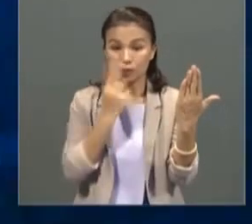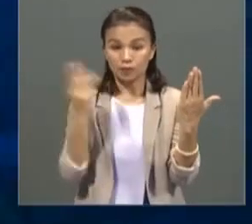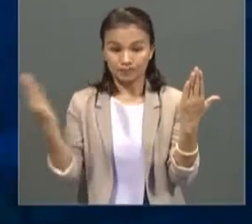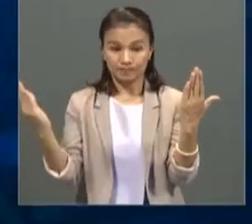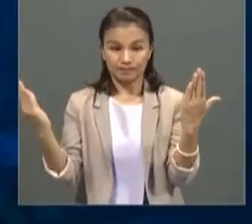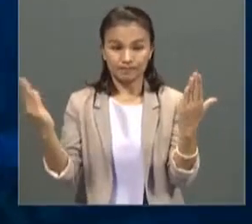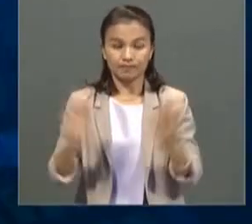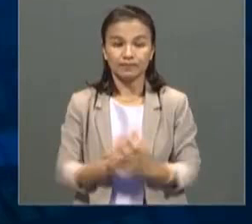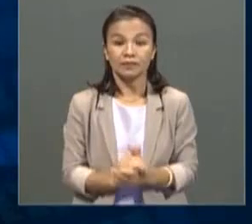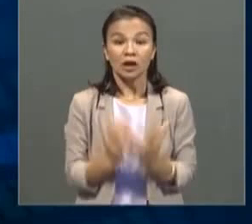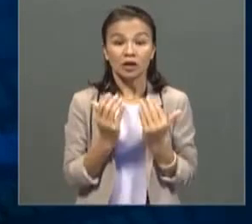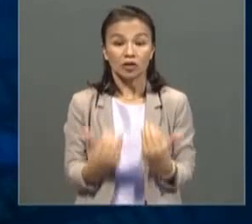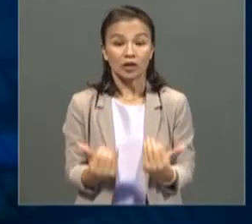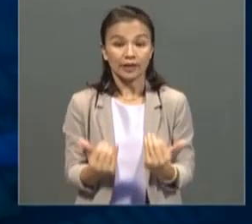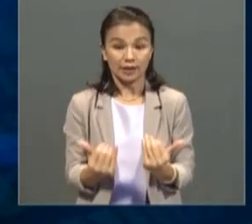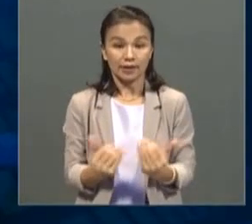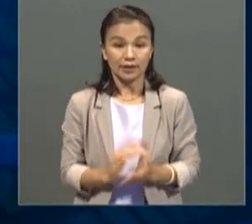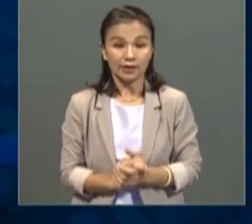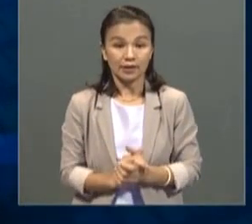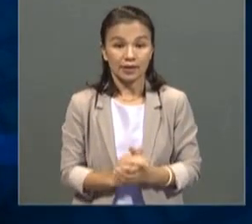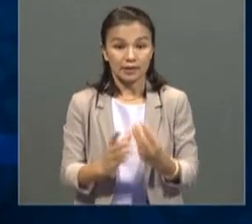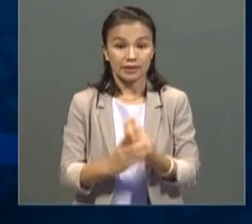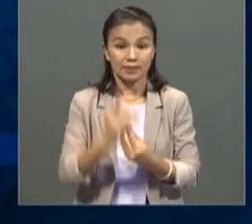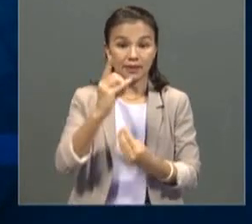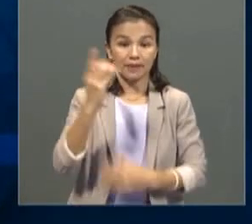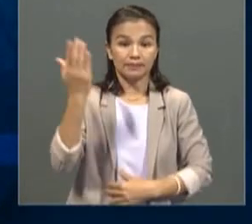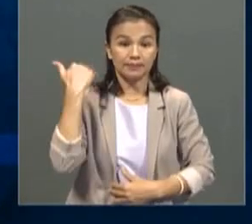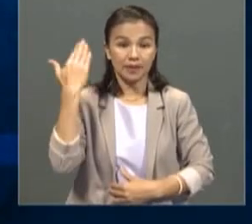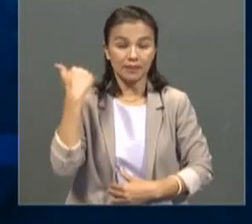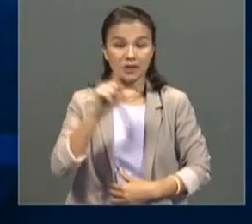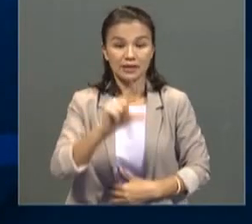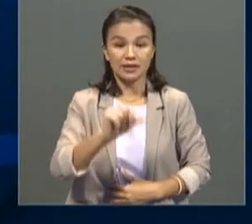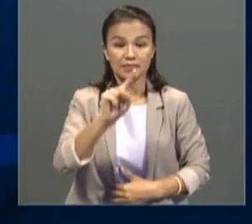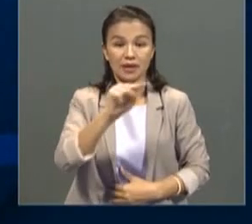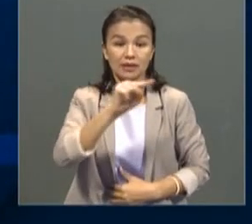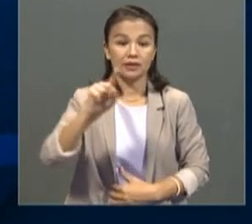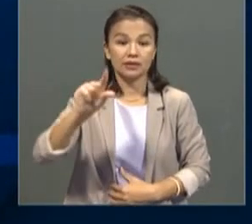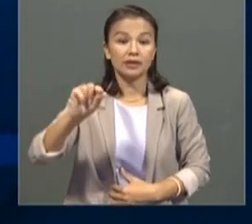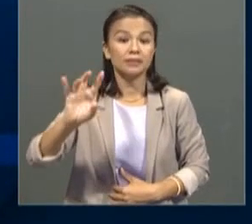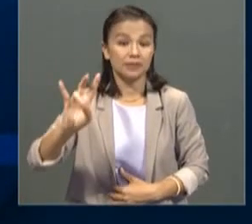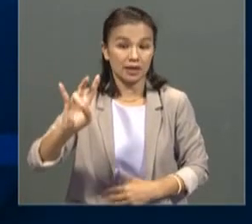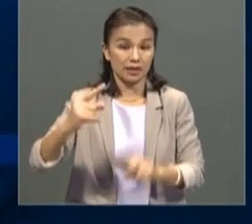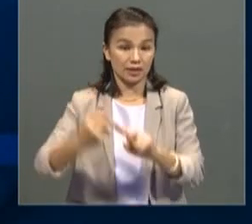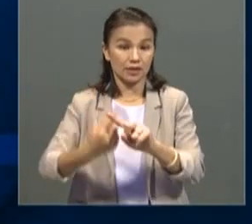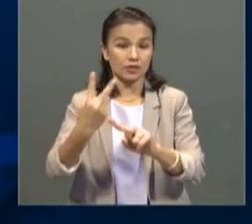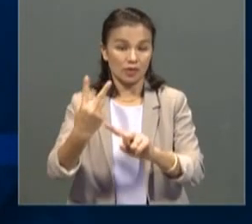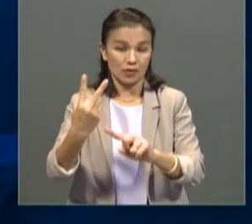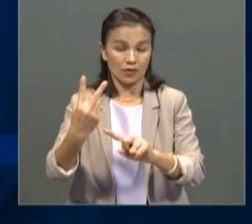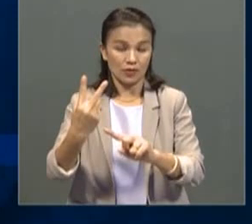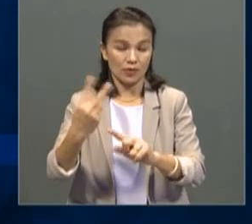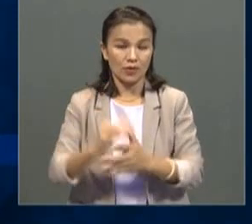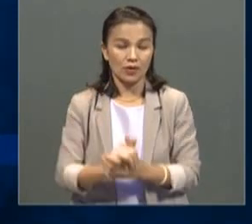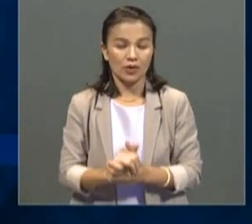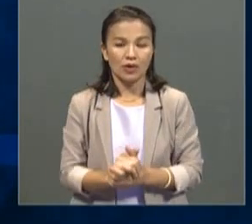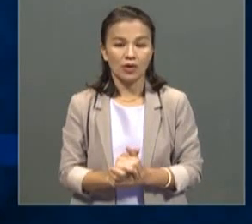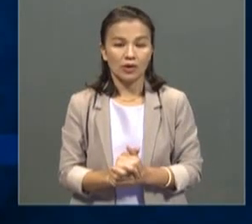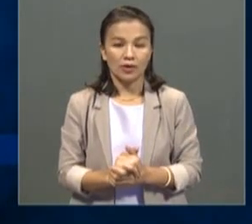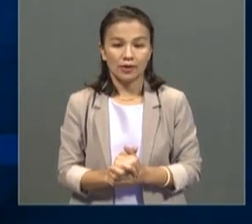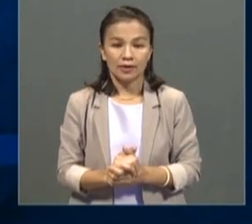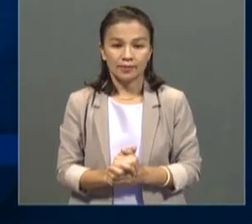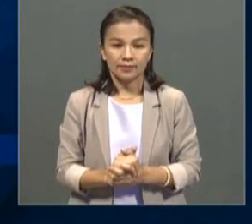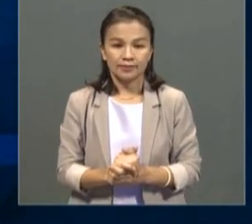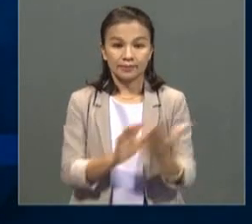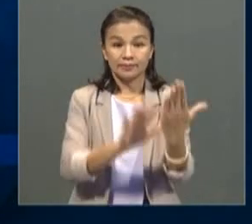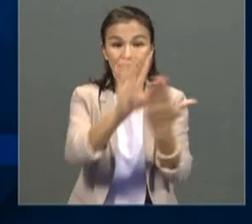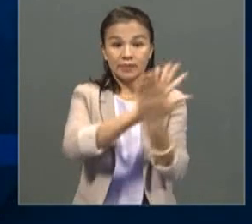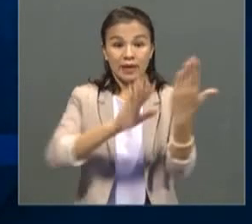ลงมาปกุศลับลูชีเลยสุดาจันนโรสจิเมนะปีเกเรนั่นสัตย์เตียนี่นั่นสักคนเนี่ยเนาะไอ้ที่ยึดตัดบ้ามา